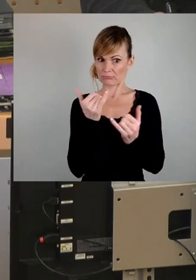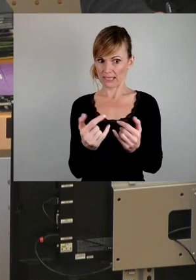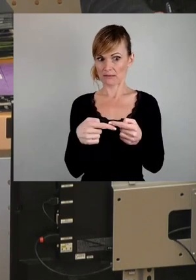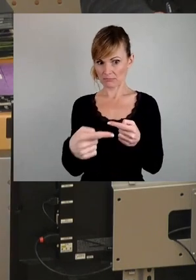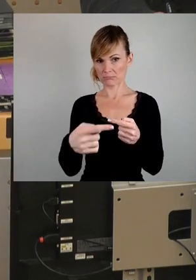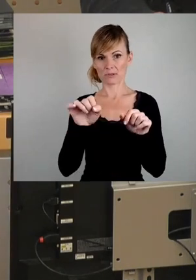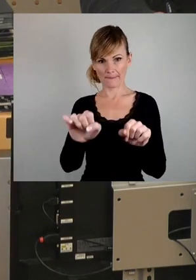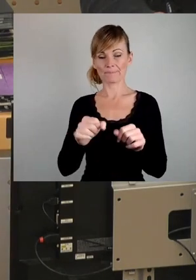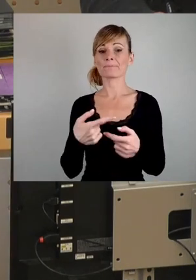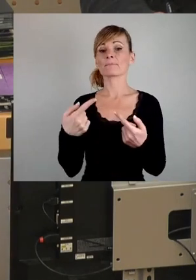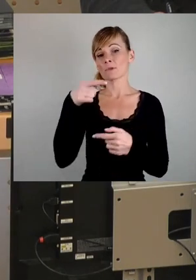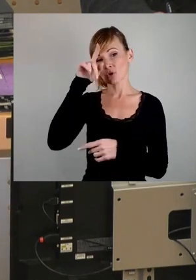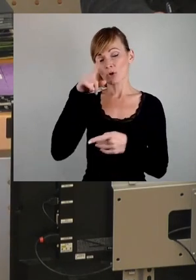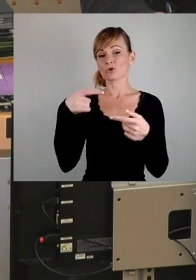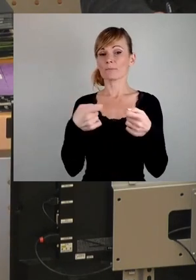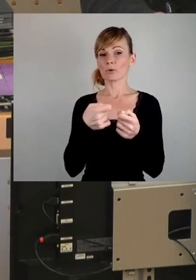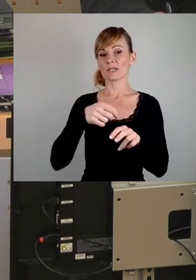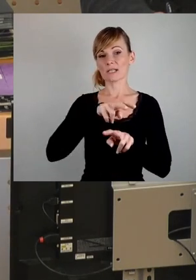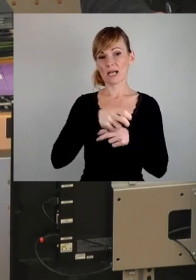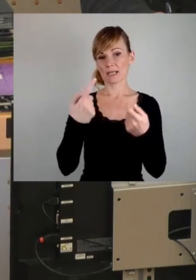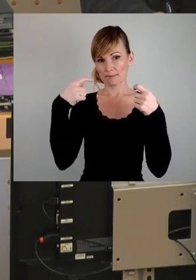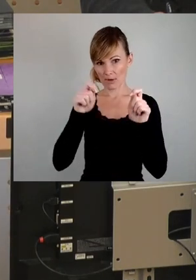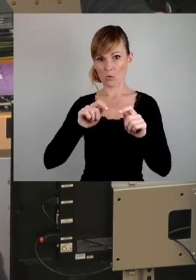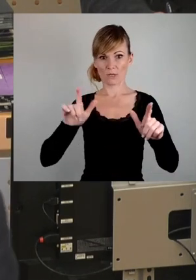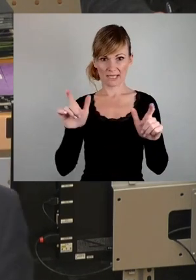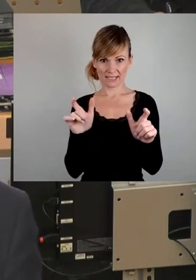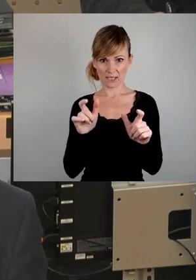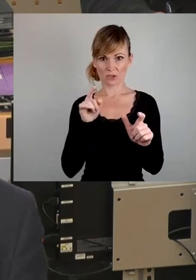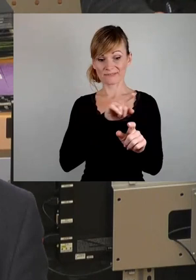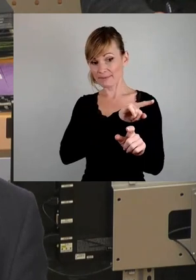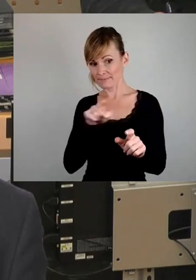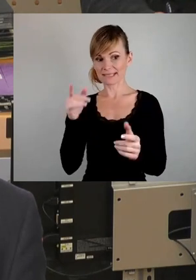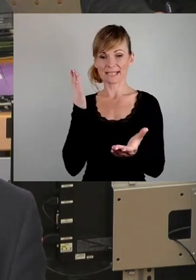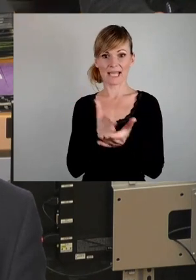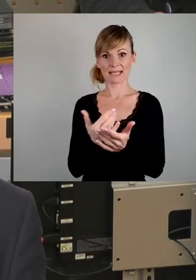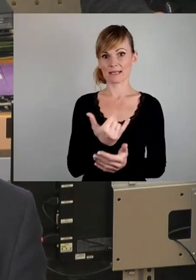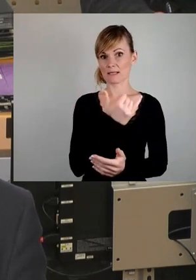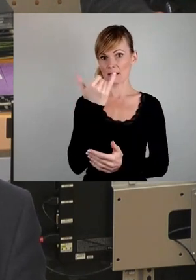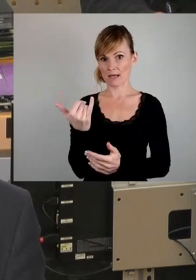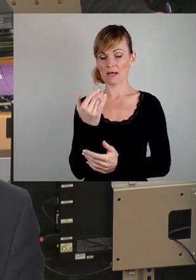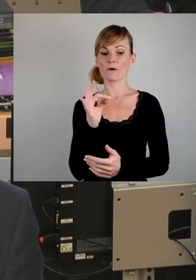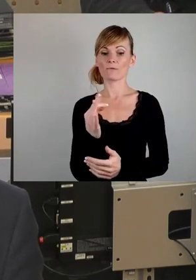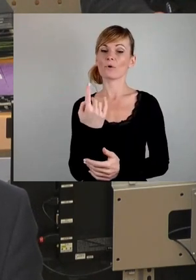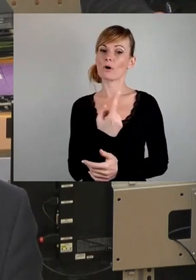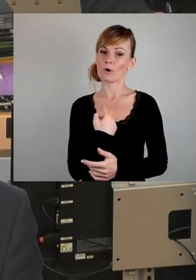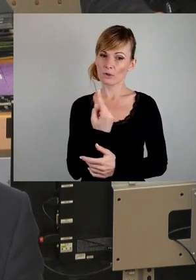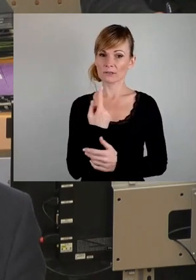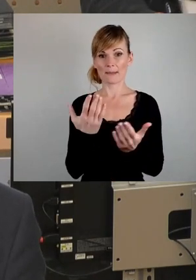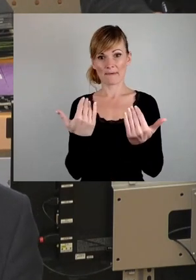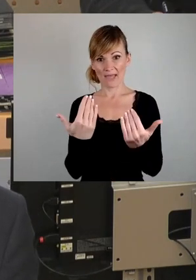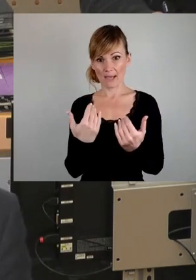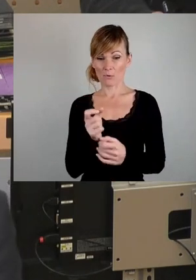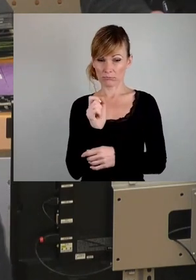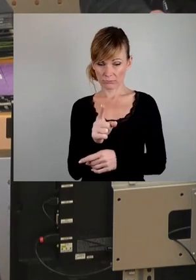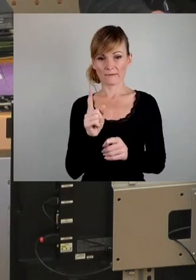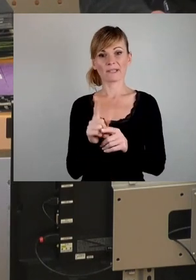Bundesgartenbaugesellschaft hat uns bis Ende dieses Jahres für unsere Bewerbung ein Exklusivrecht eingeräumt. Auch daran können